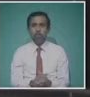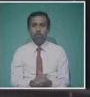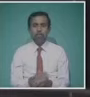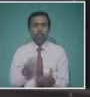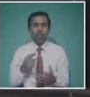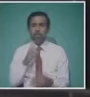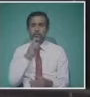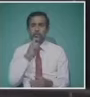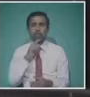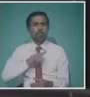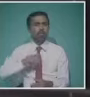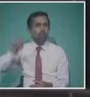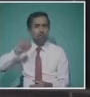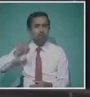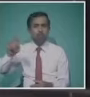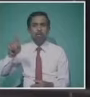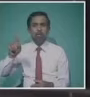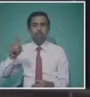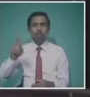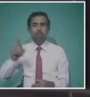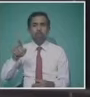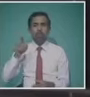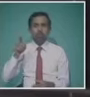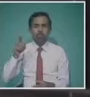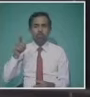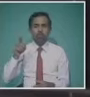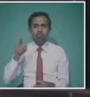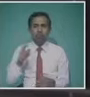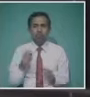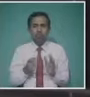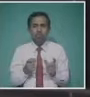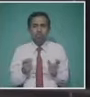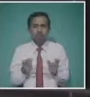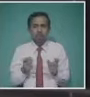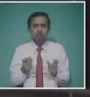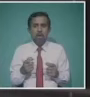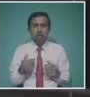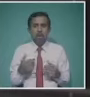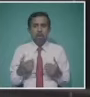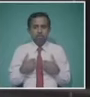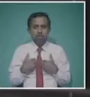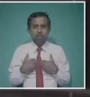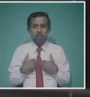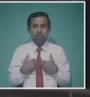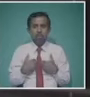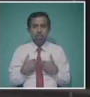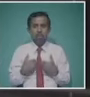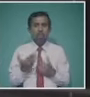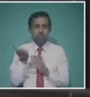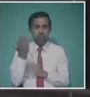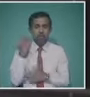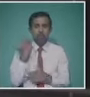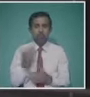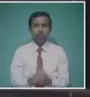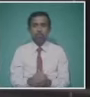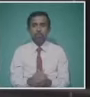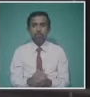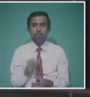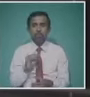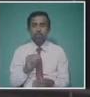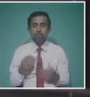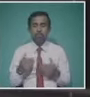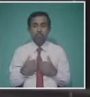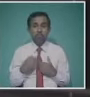देवल उसावीट अन्वगन पुड़ज भयाकिच मनुष्य कटीरतम जीवत्ूने नमु